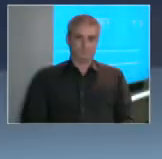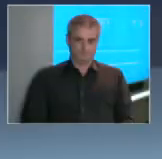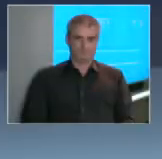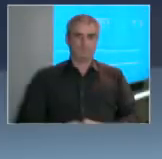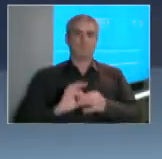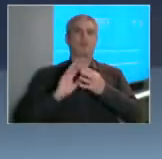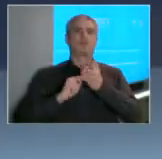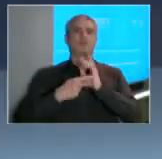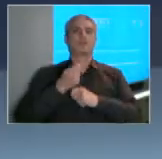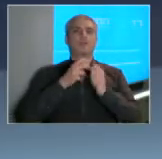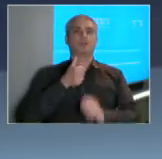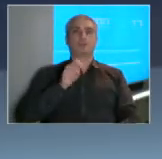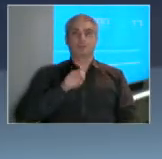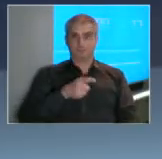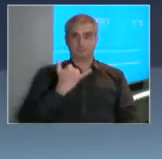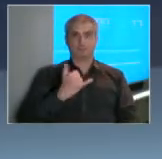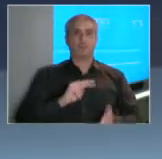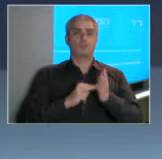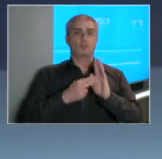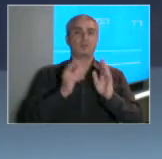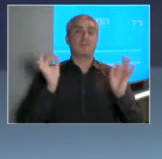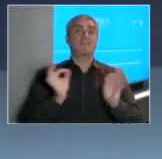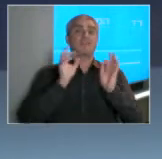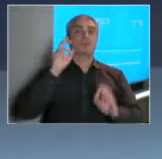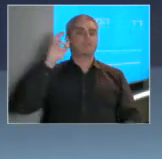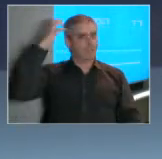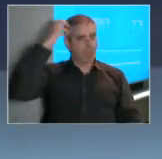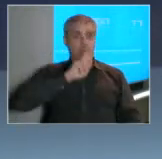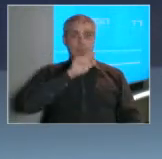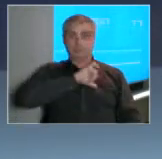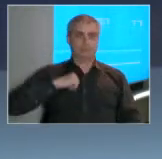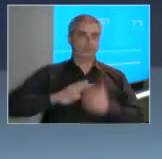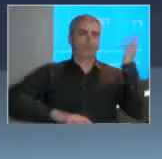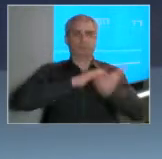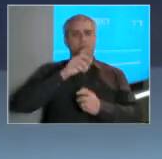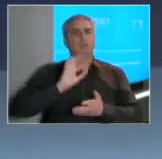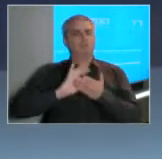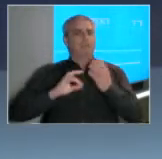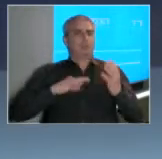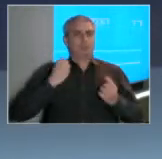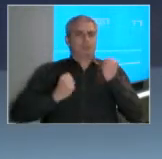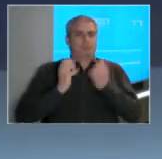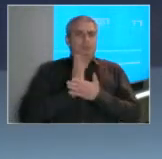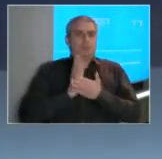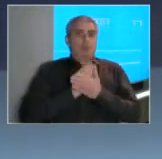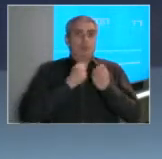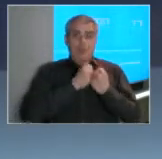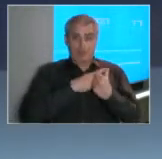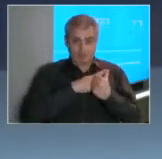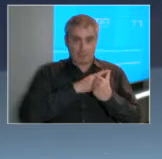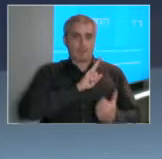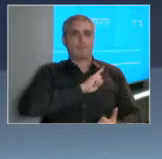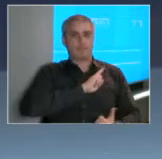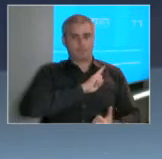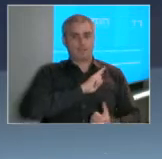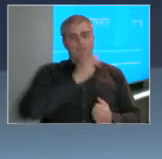המדד, תוכנית הכלכלה של ערוץ כנסת. היום בתוכנית, וירוס הקורונה הסיני משתולל. בינתיים במשרד הבריאות מתקשים מאוד להיערך לאתגר.